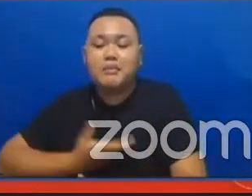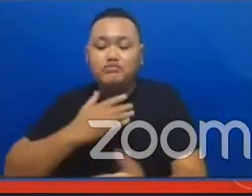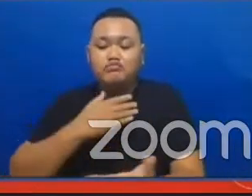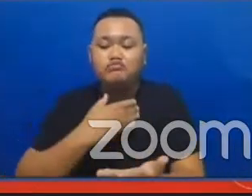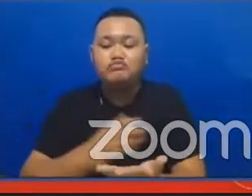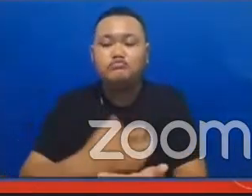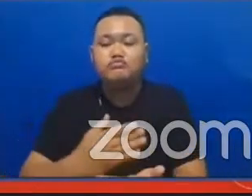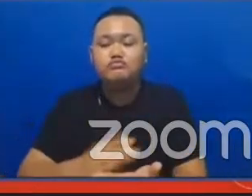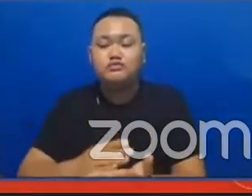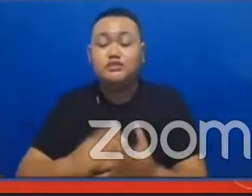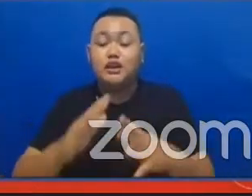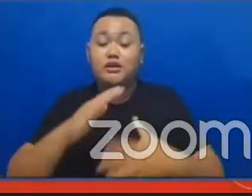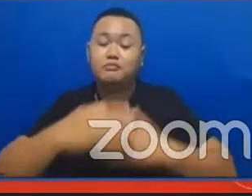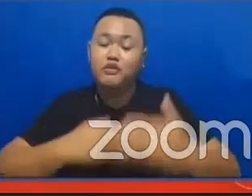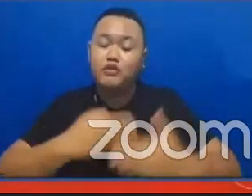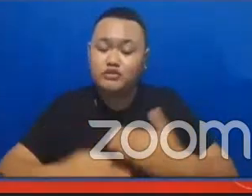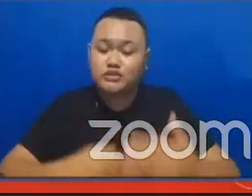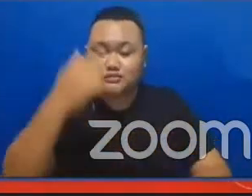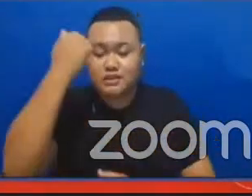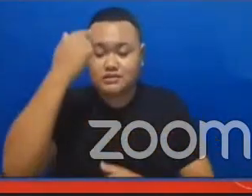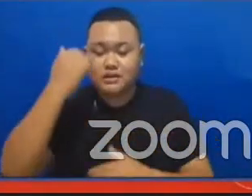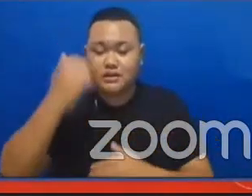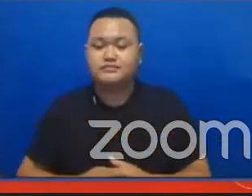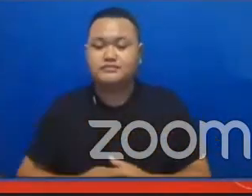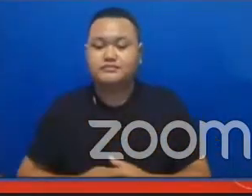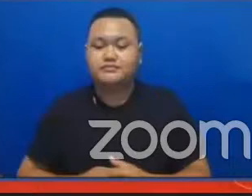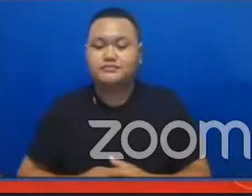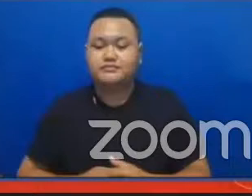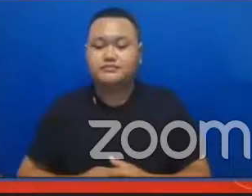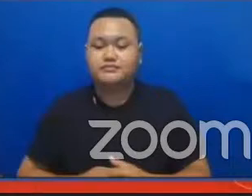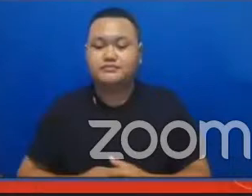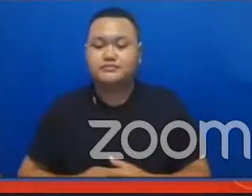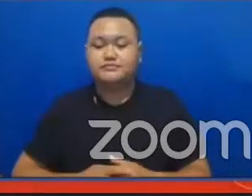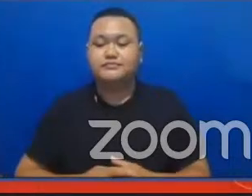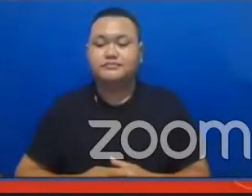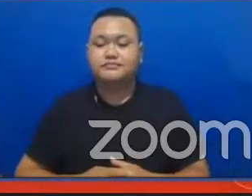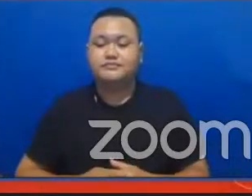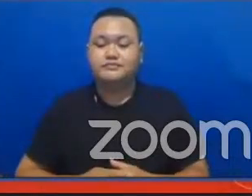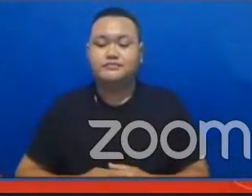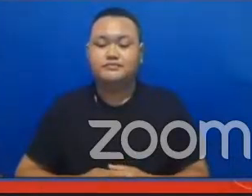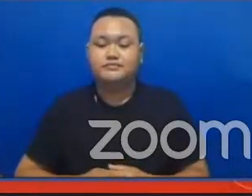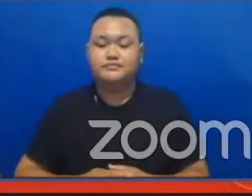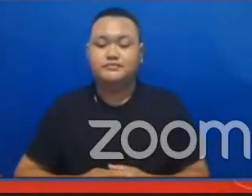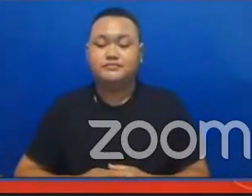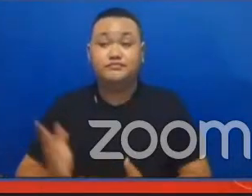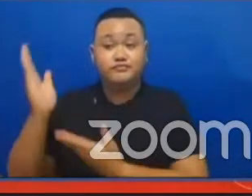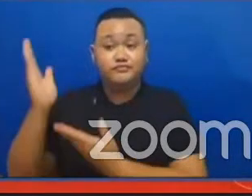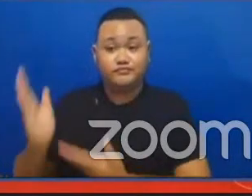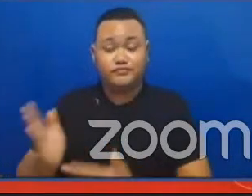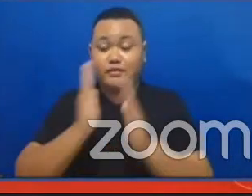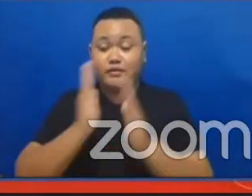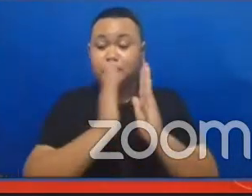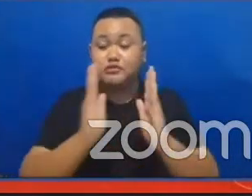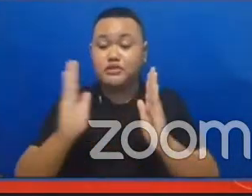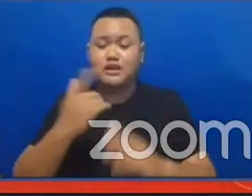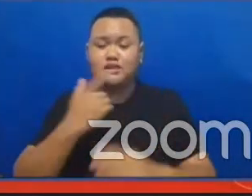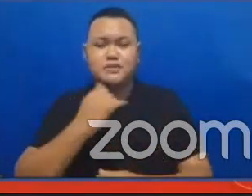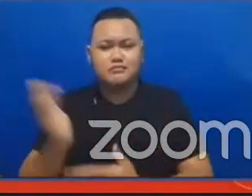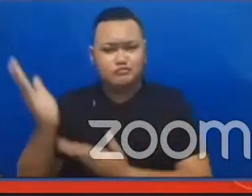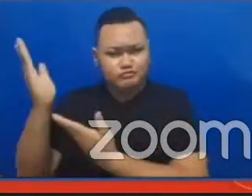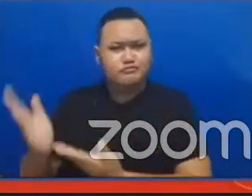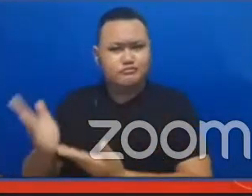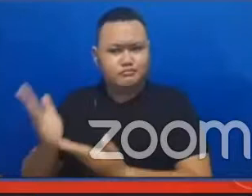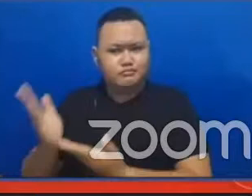oleh Bapak Ibu guru kita. Nah, pertanyaannya apakah perpustakaan seperti ini masih cocok dan